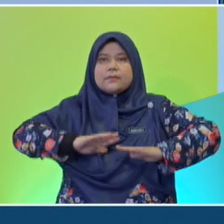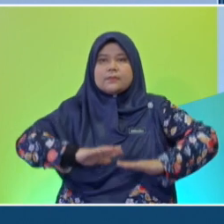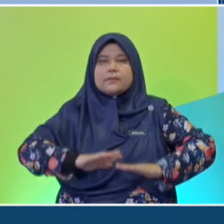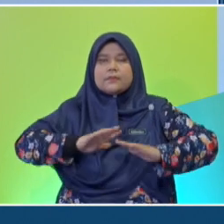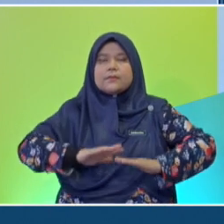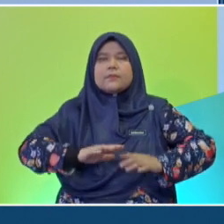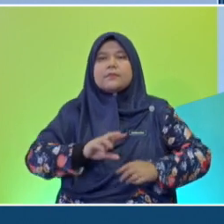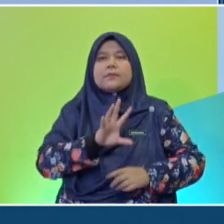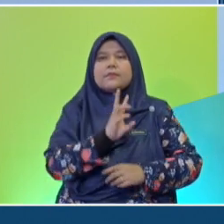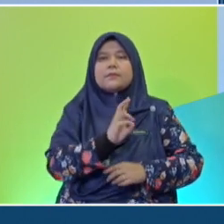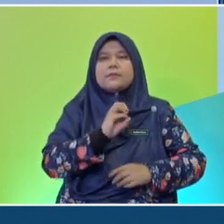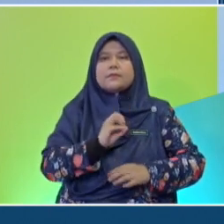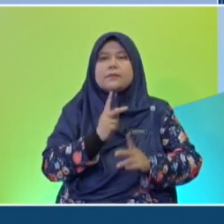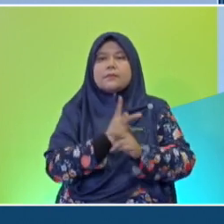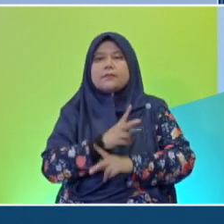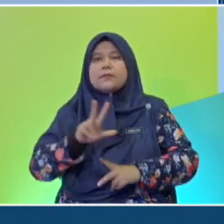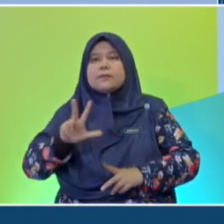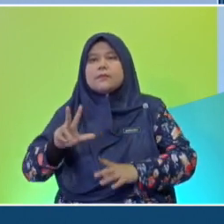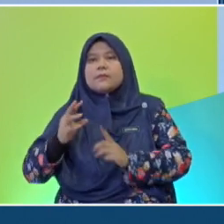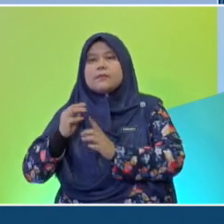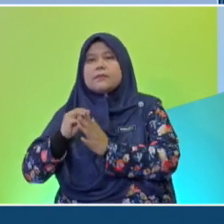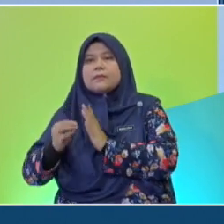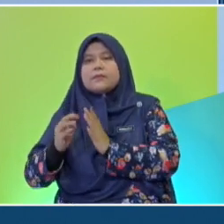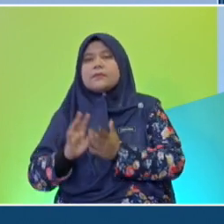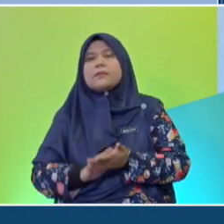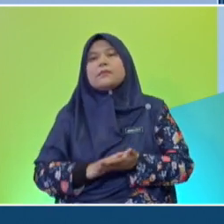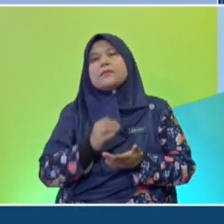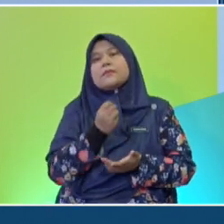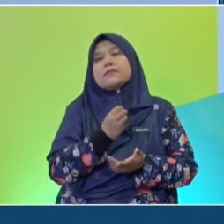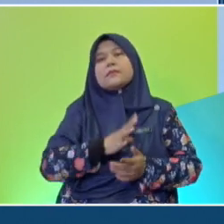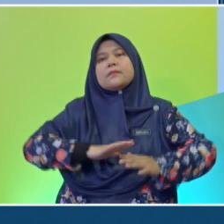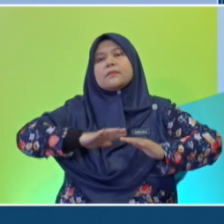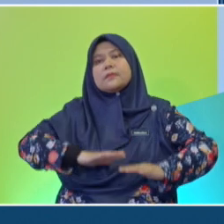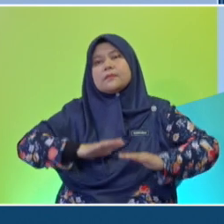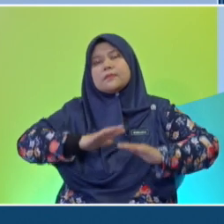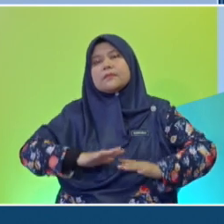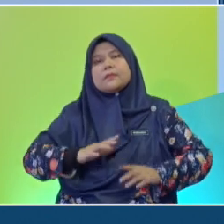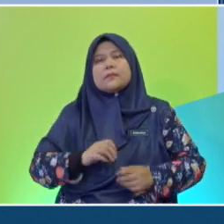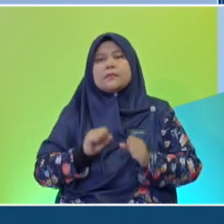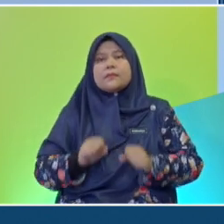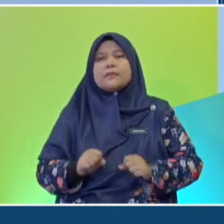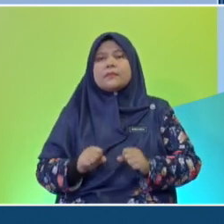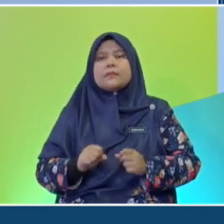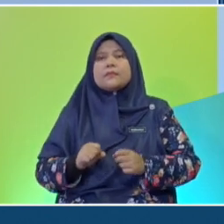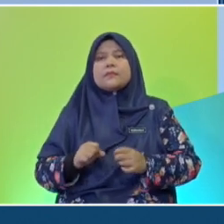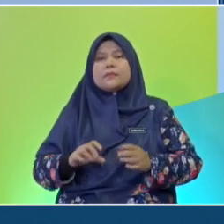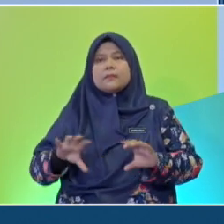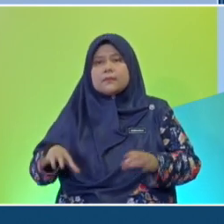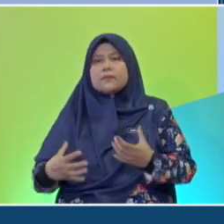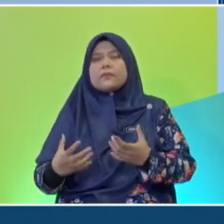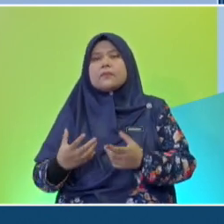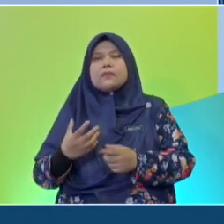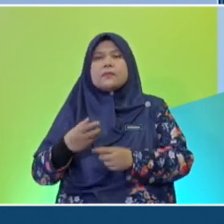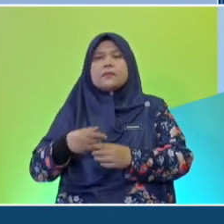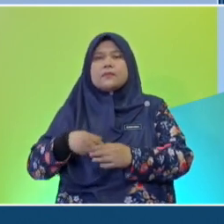60 kali dalam waktu 3 menit berapa kali tekan to be yang boleh dilakukan oleh Amin dalam hasil